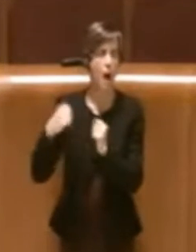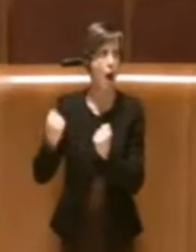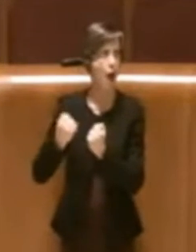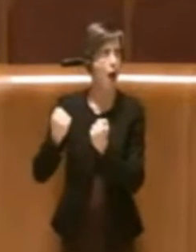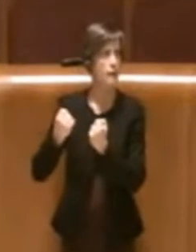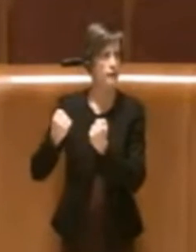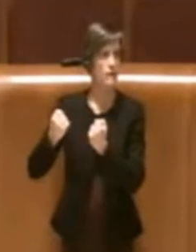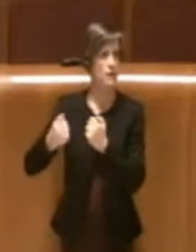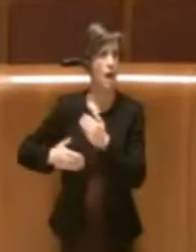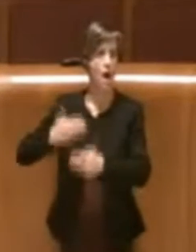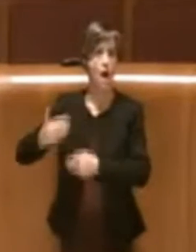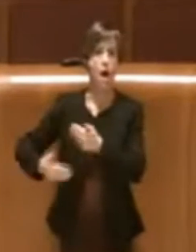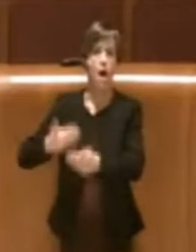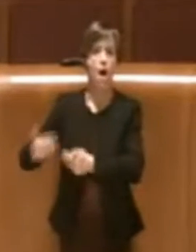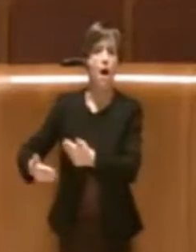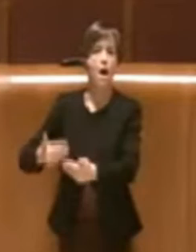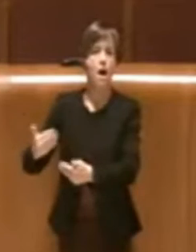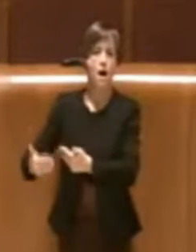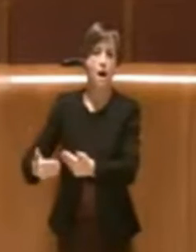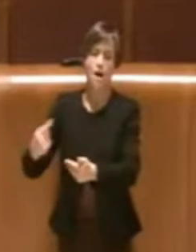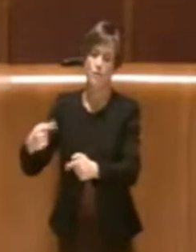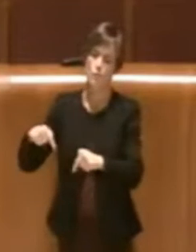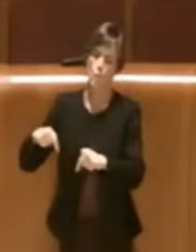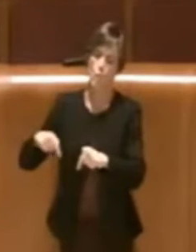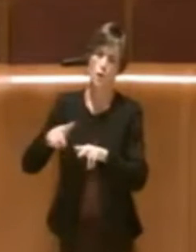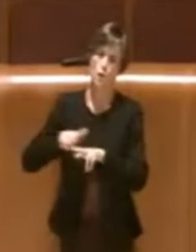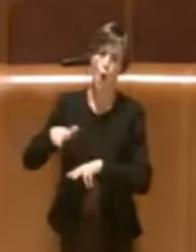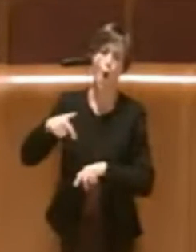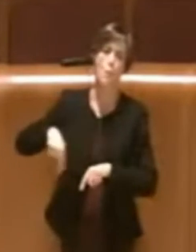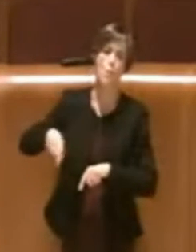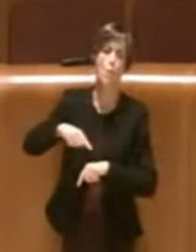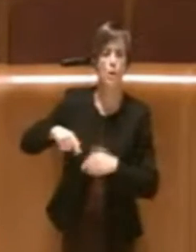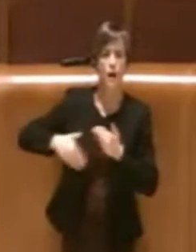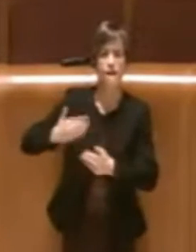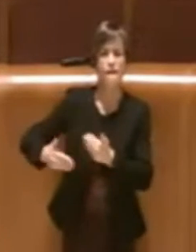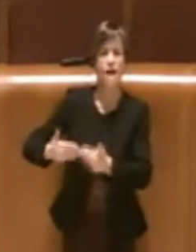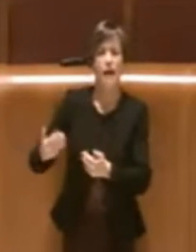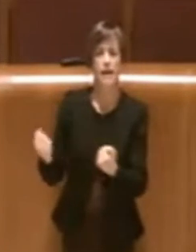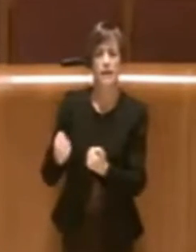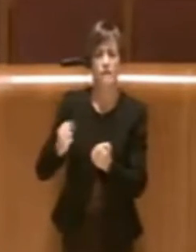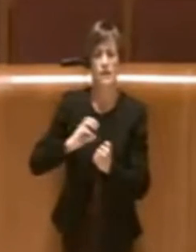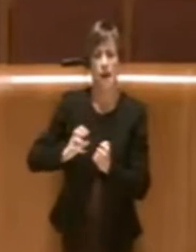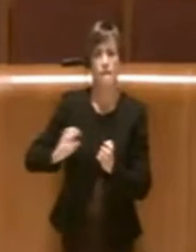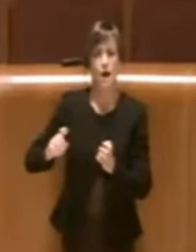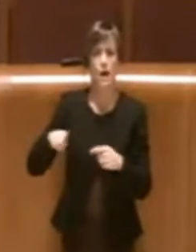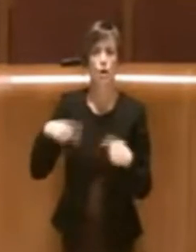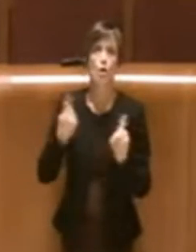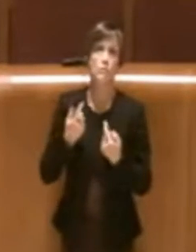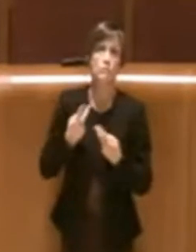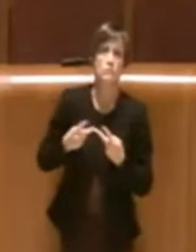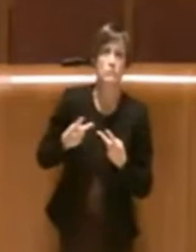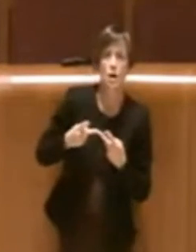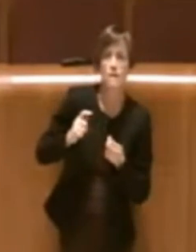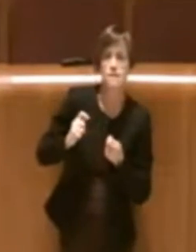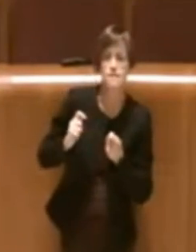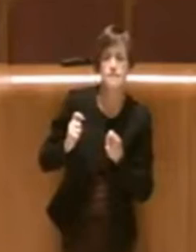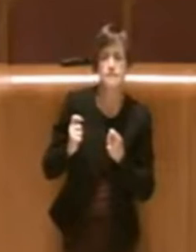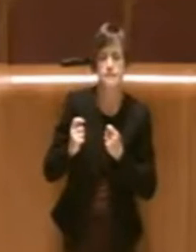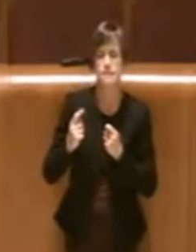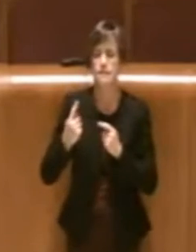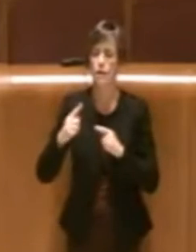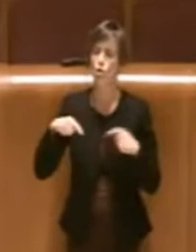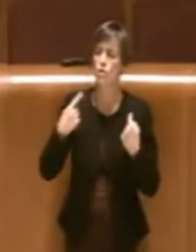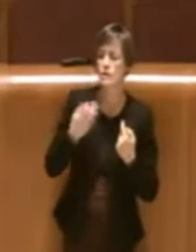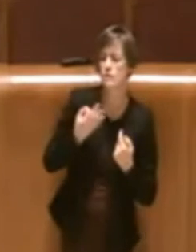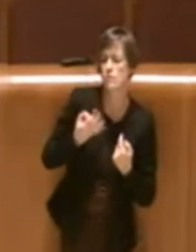svolgendo in questo comune. Come ho detto più volte, noi ci troviamo spesso a gestire, diciamo, dei